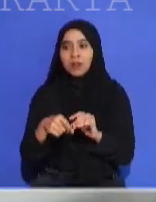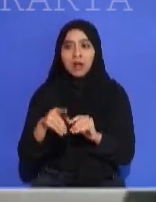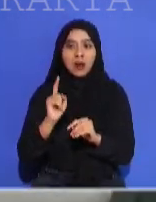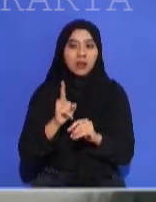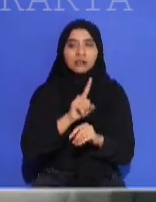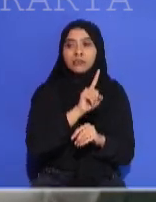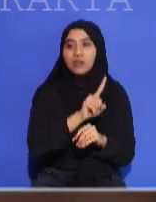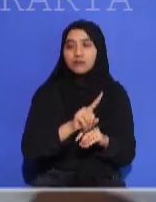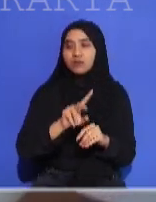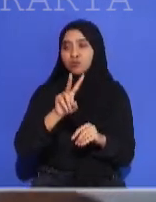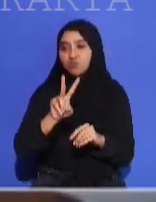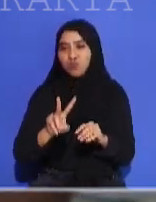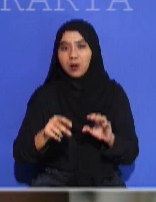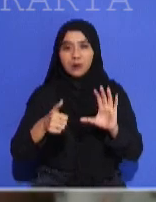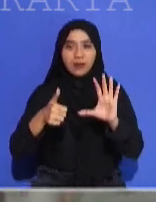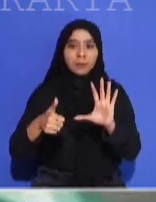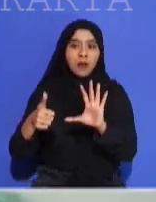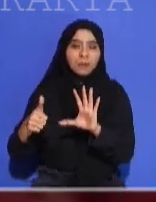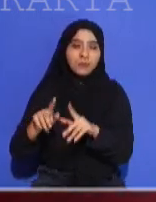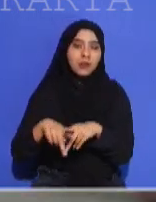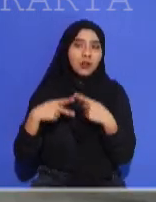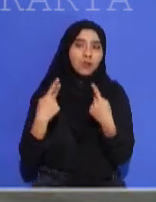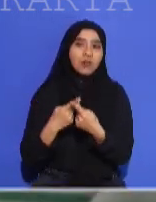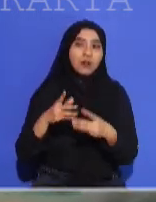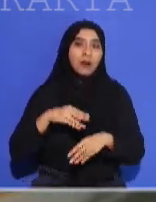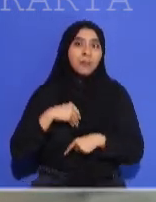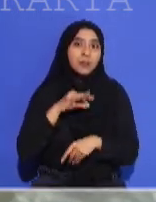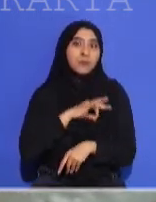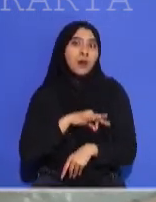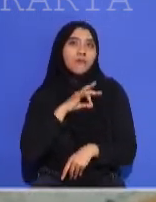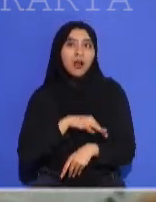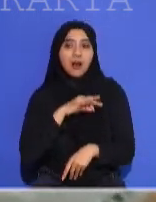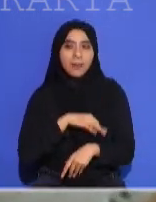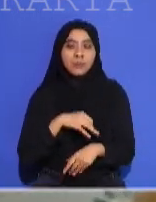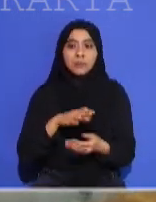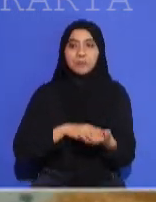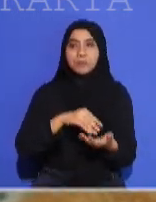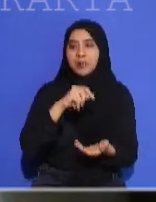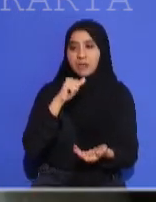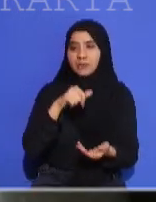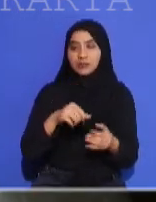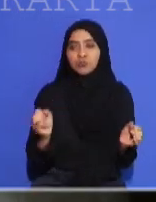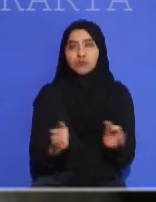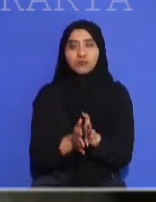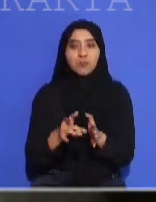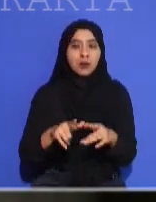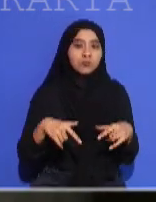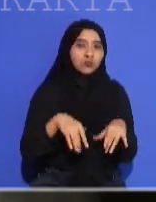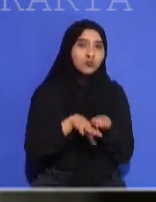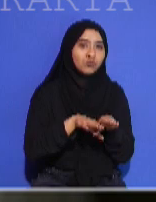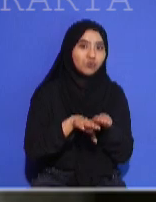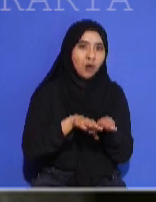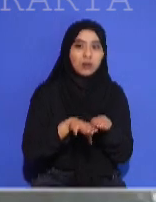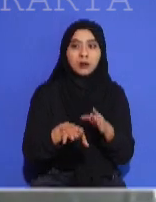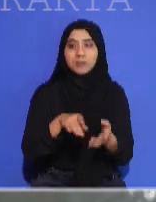keluarga penerima manfaat. Adapun bantuan beras cadangan pangan pemerintah dengan jumlah yang disesuaikan data penerima ini dikemas